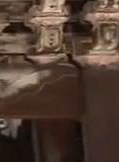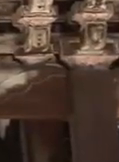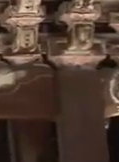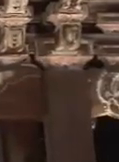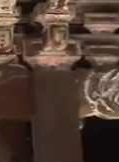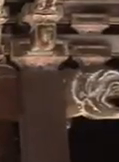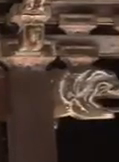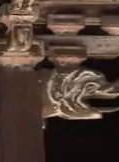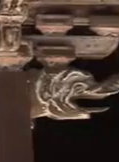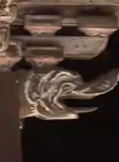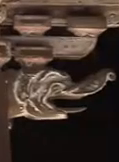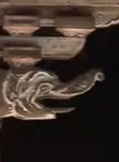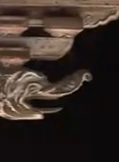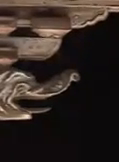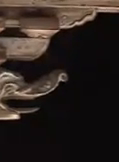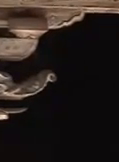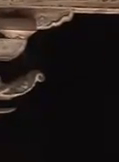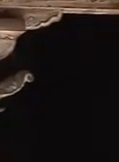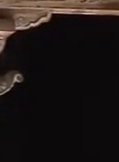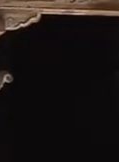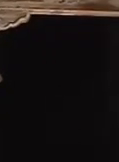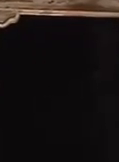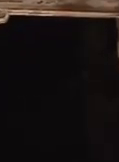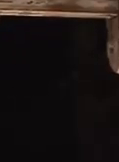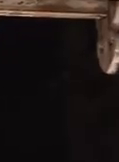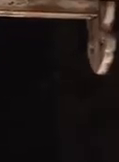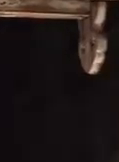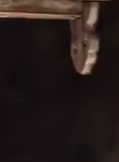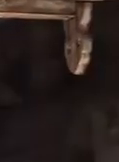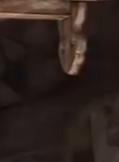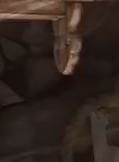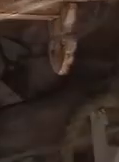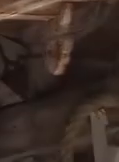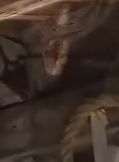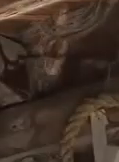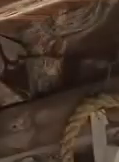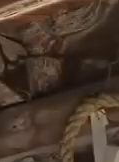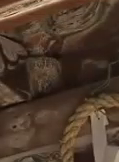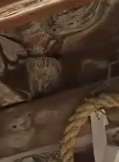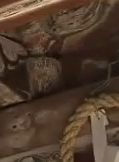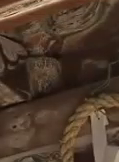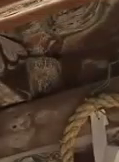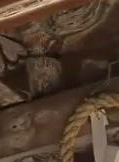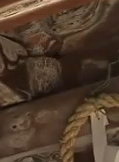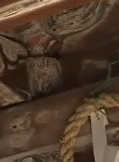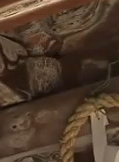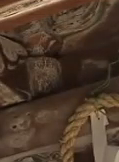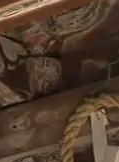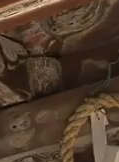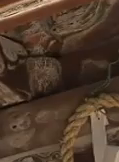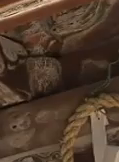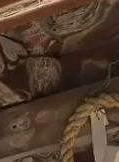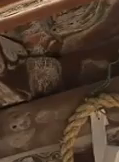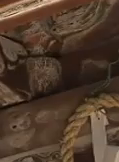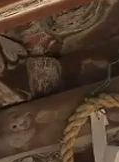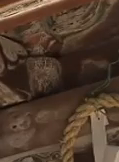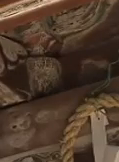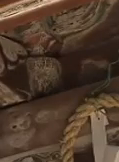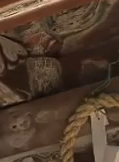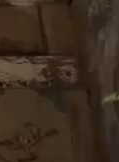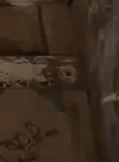社殿は桃山様式を残す江戸時代前期の荘厳な建物です。